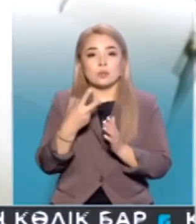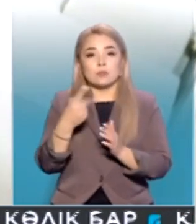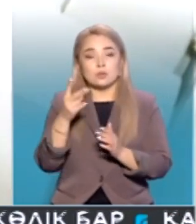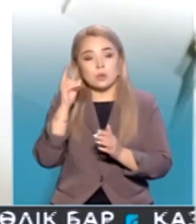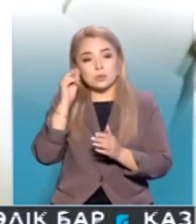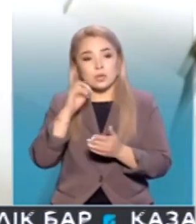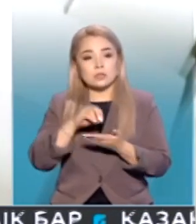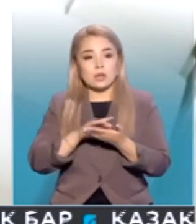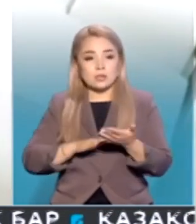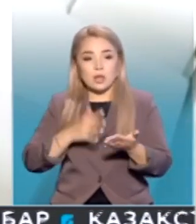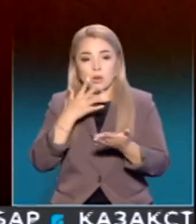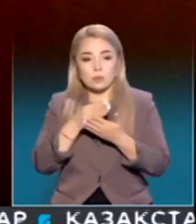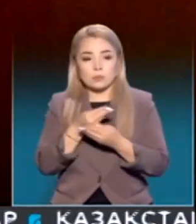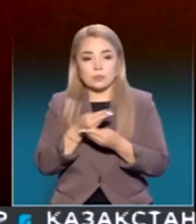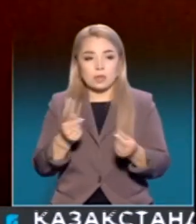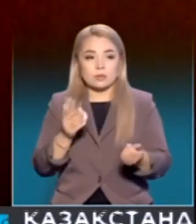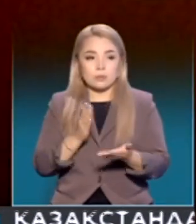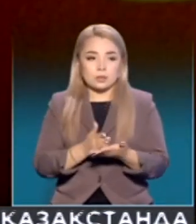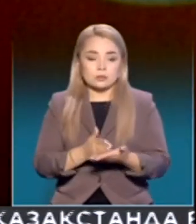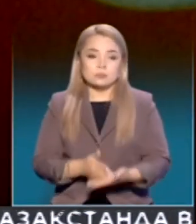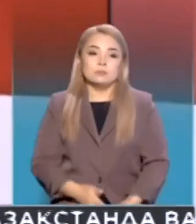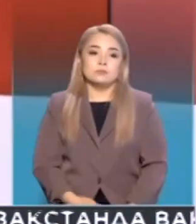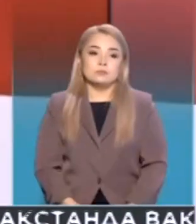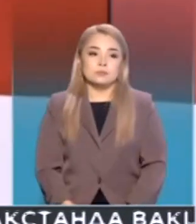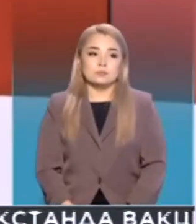дейін созылып, өздігінен жойылады.